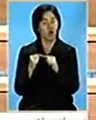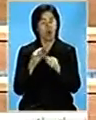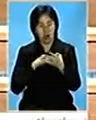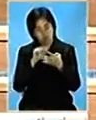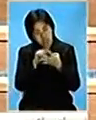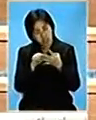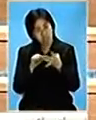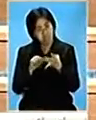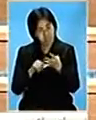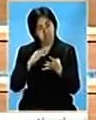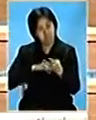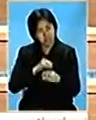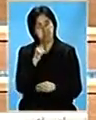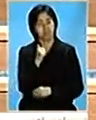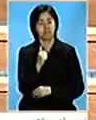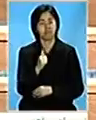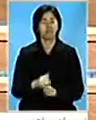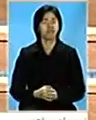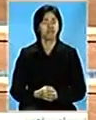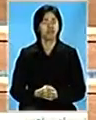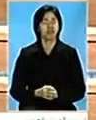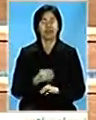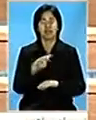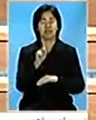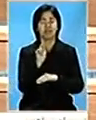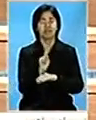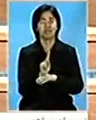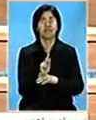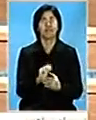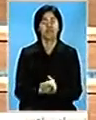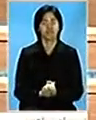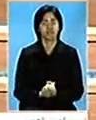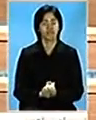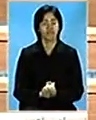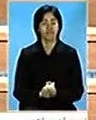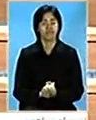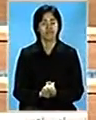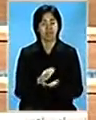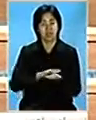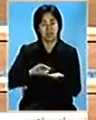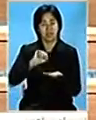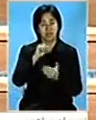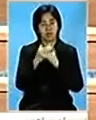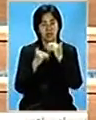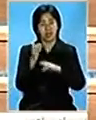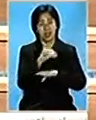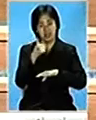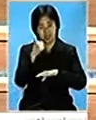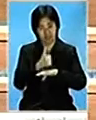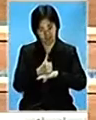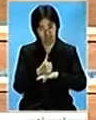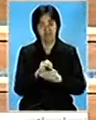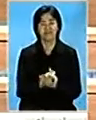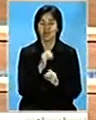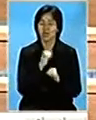ที่ดีทั้ง4ประการท่านประธานครับแน่นอนว่าสภาพัฒนาการเมืองถ้